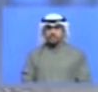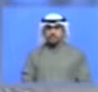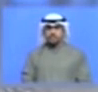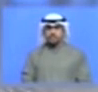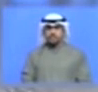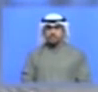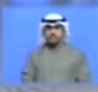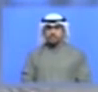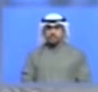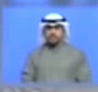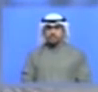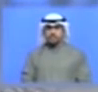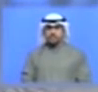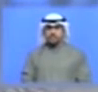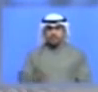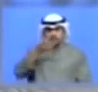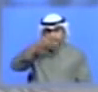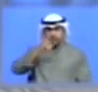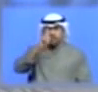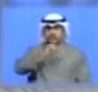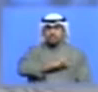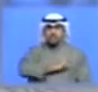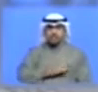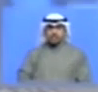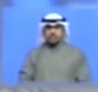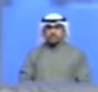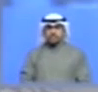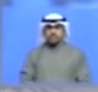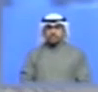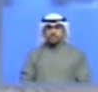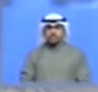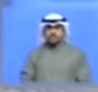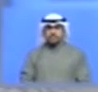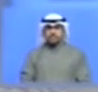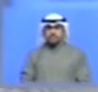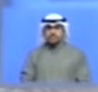أيها الإخوة، البقاء لله وحده.